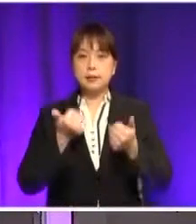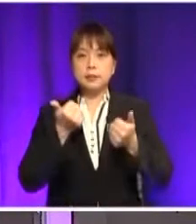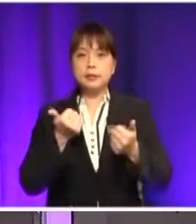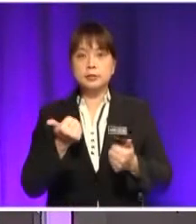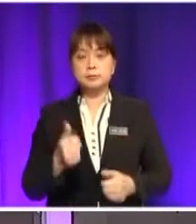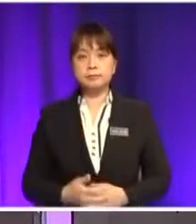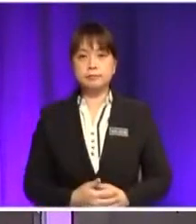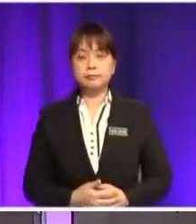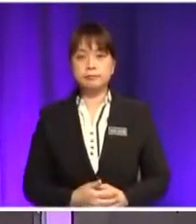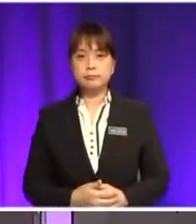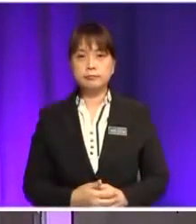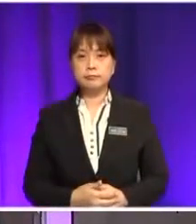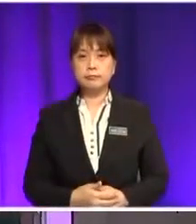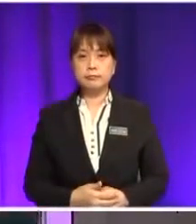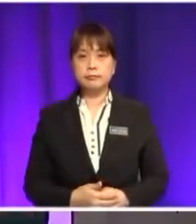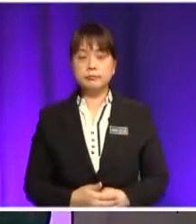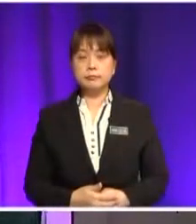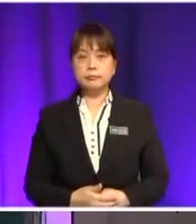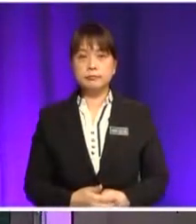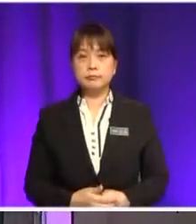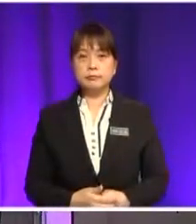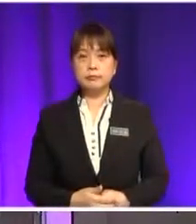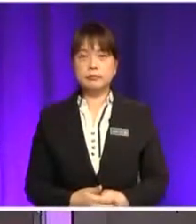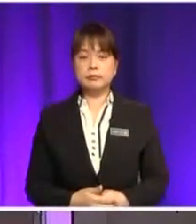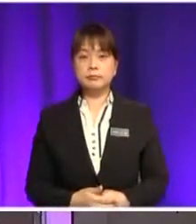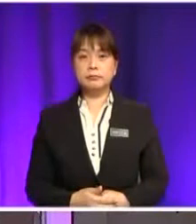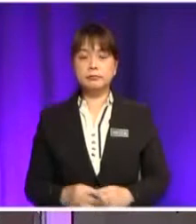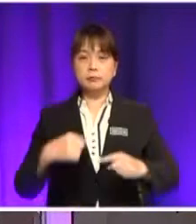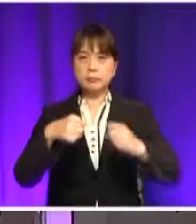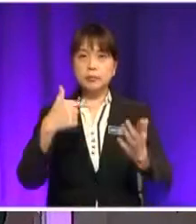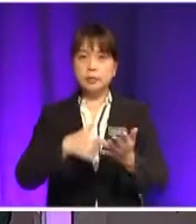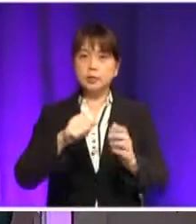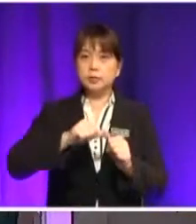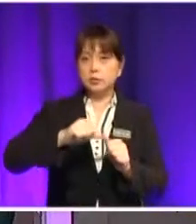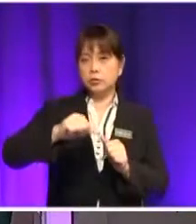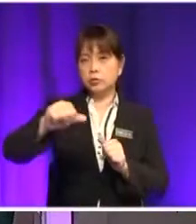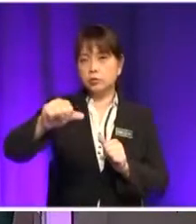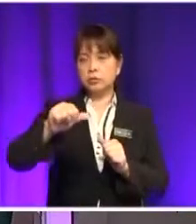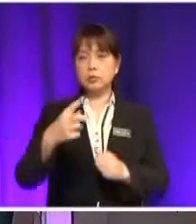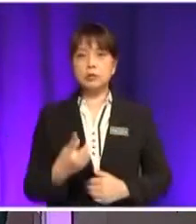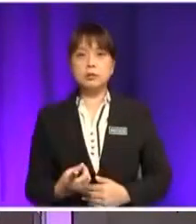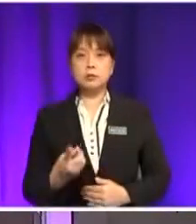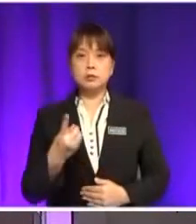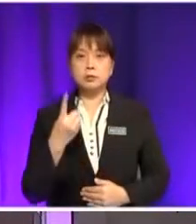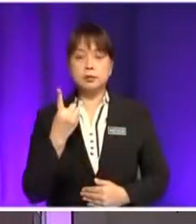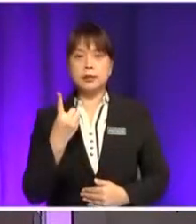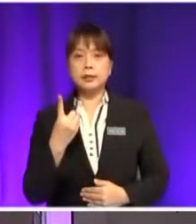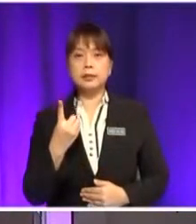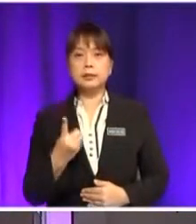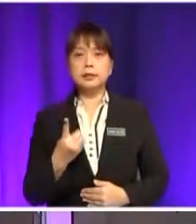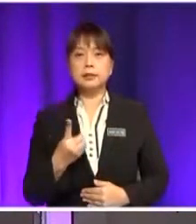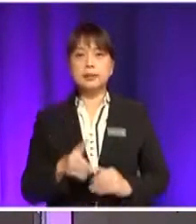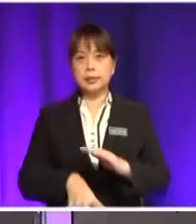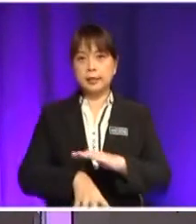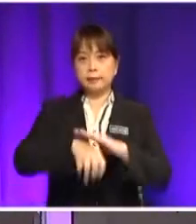dan sebenarnya honey beli lagi jauh Sebenarnya dia Gravity akan menjadi lebih besar